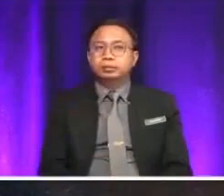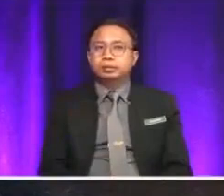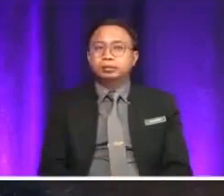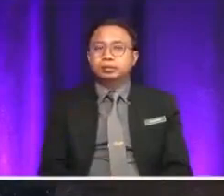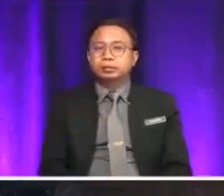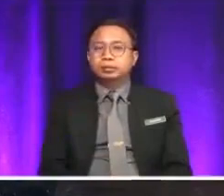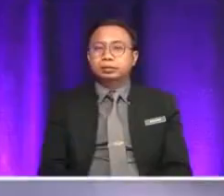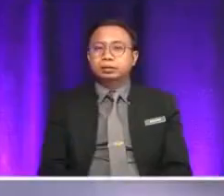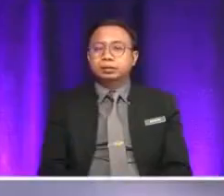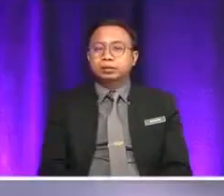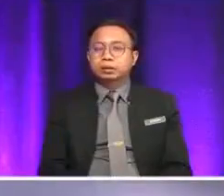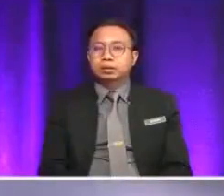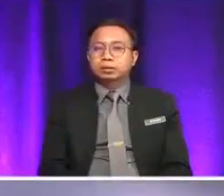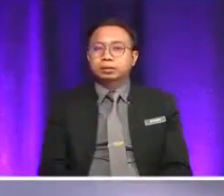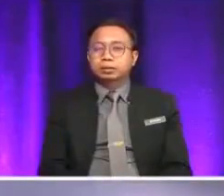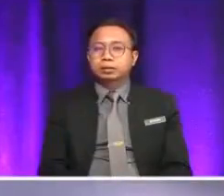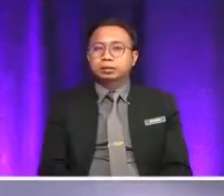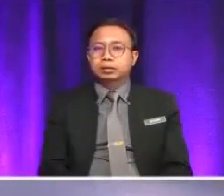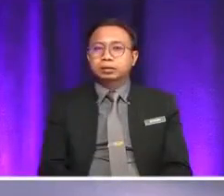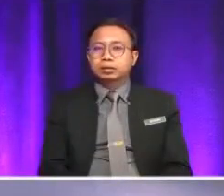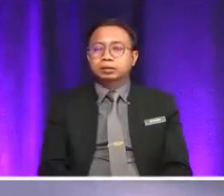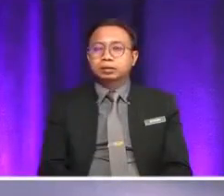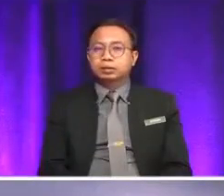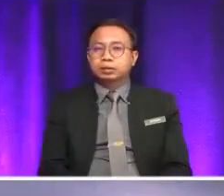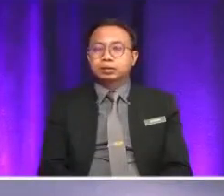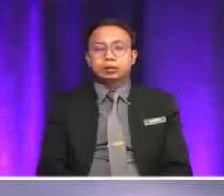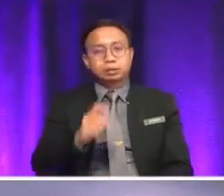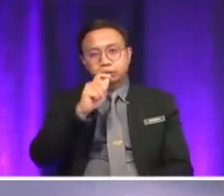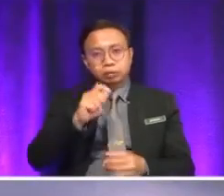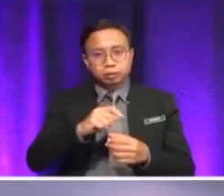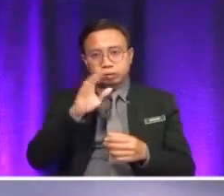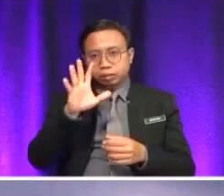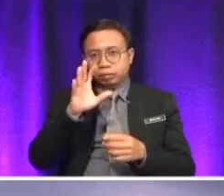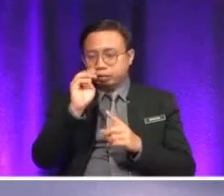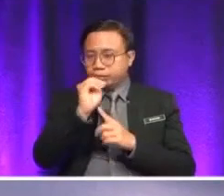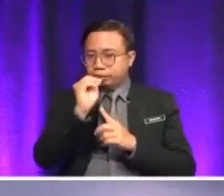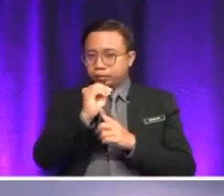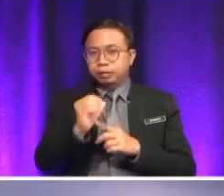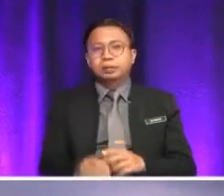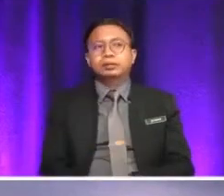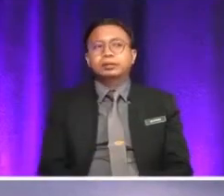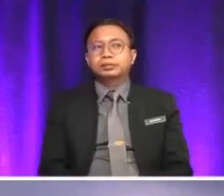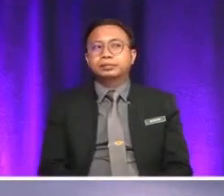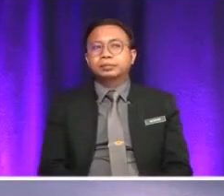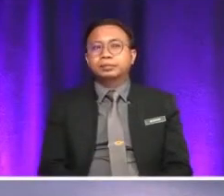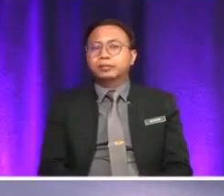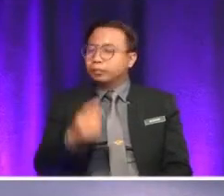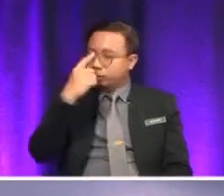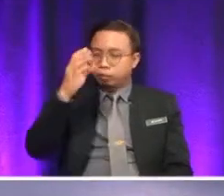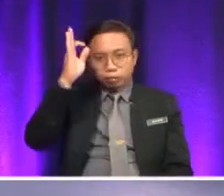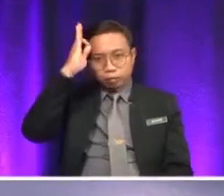Good. Baik. Nama Fidaus. Saya tulis 5 je saja cikgu. 5 markah. 5 markah